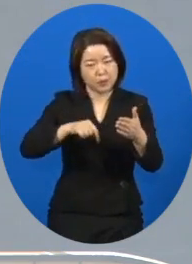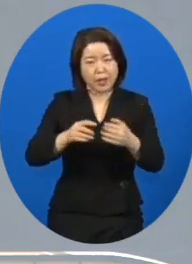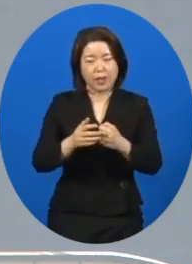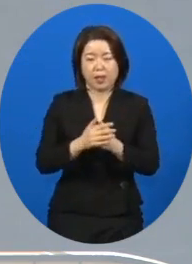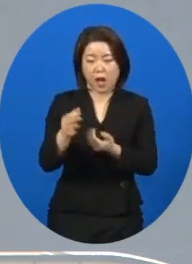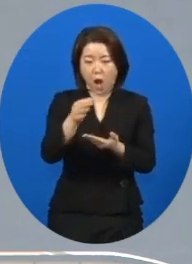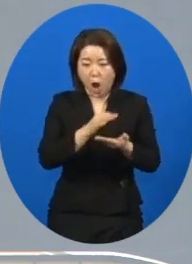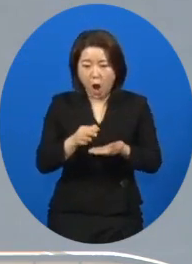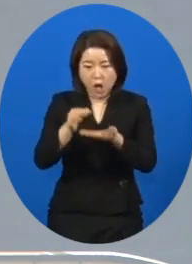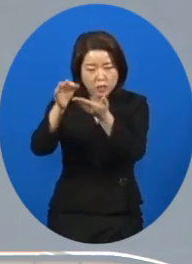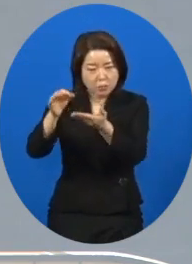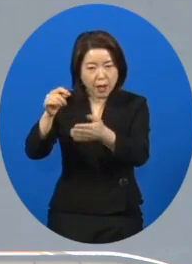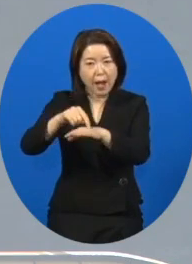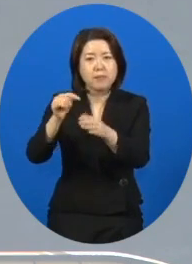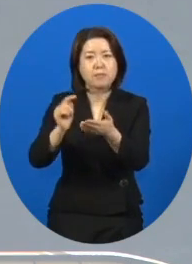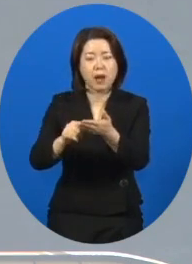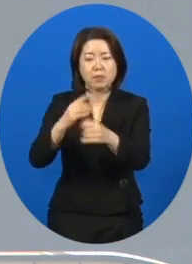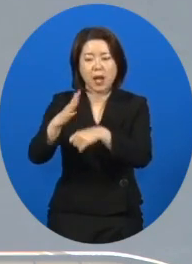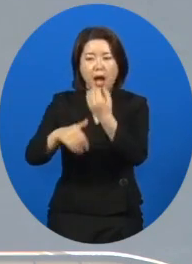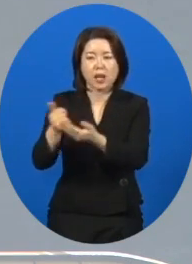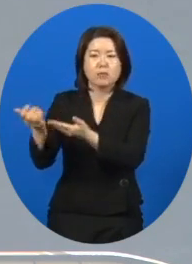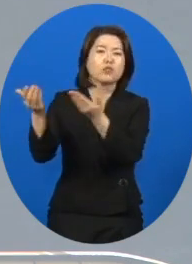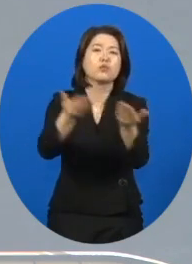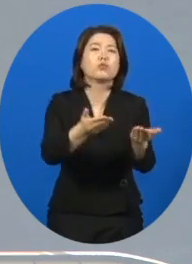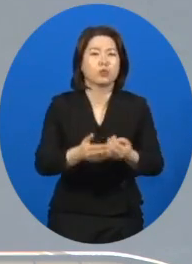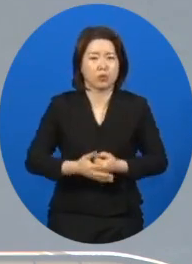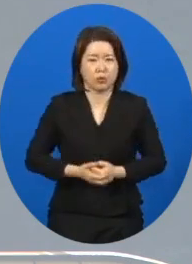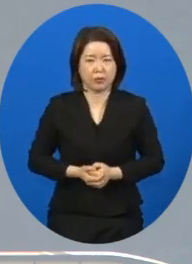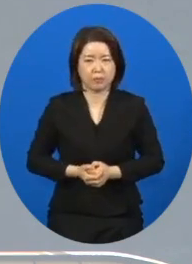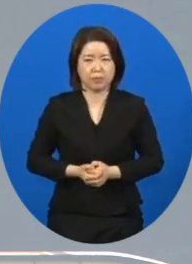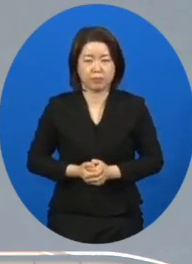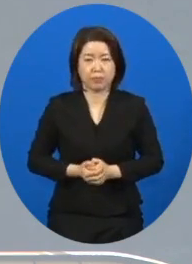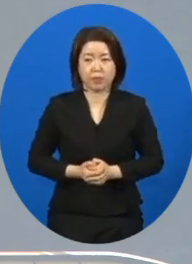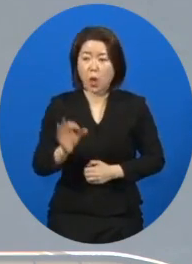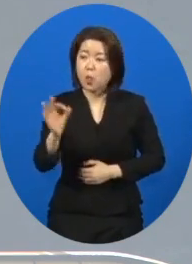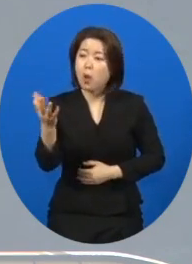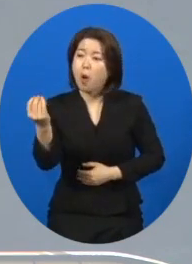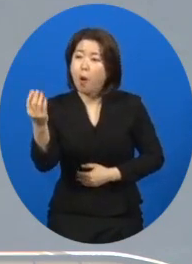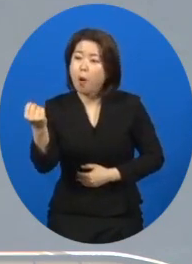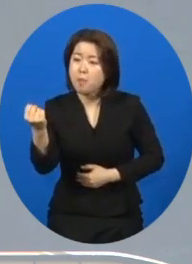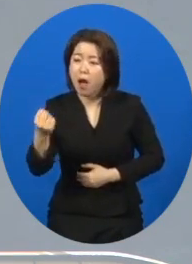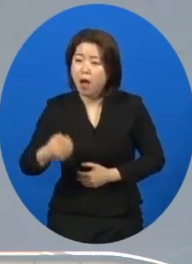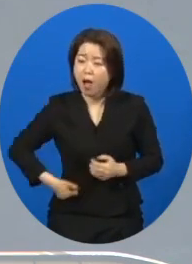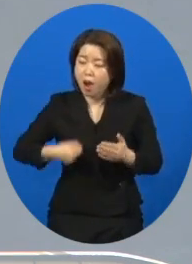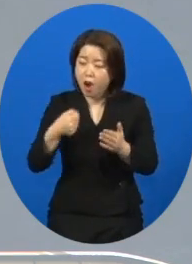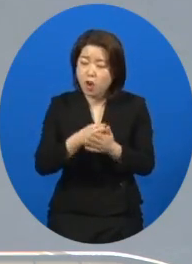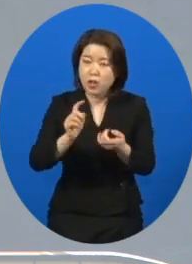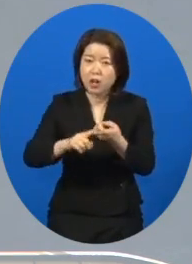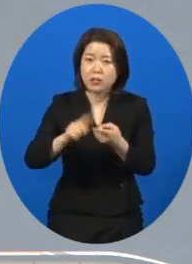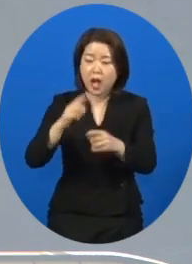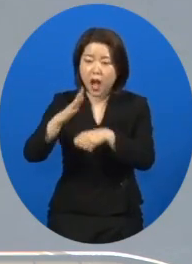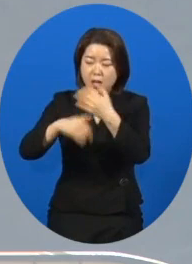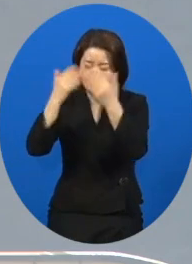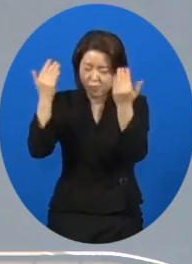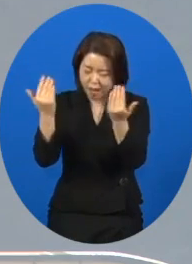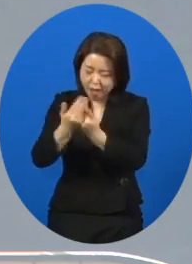헌금할 마음이 하나님이 주세요. 얼마 헌금하는 것까지 하나님이 다 가르쳐